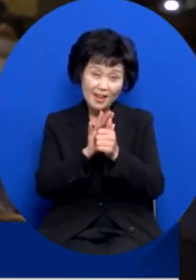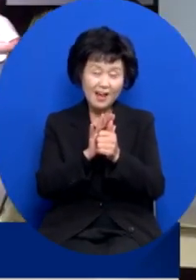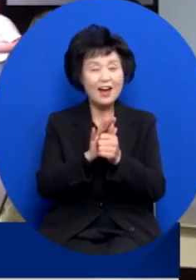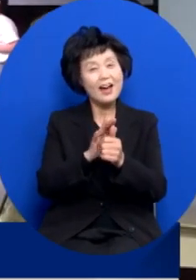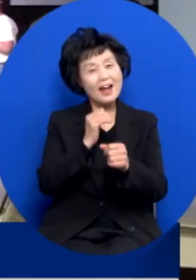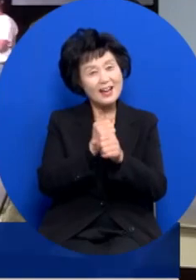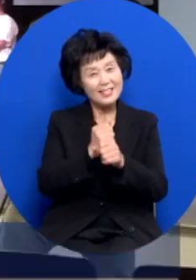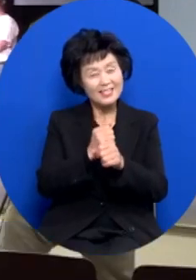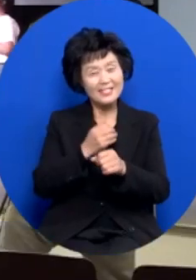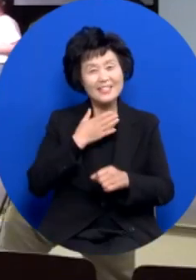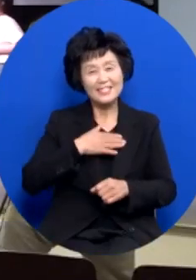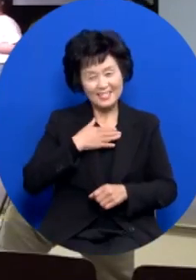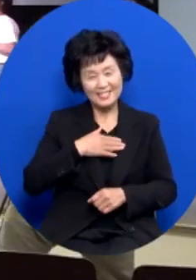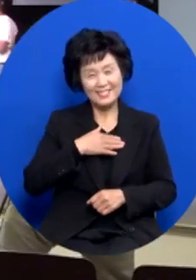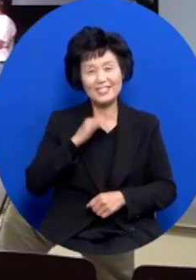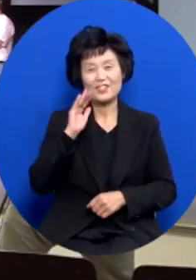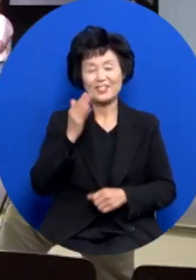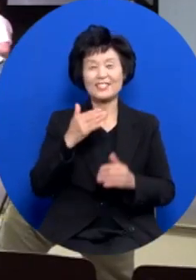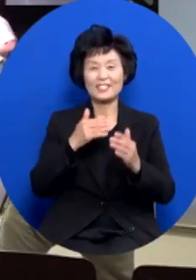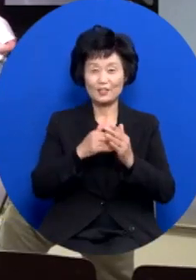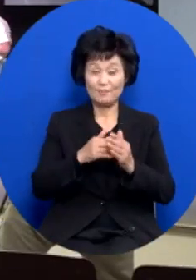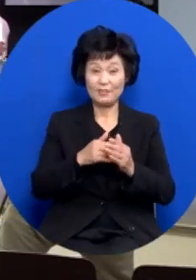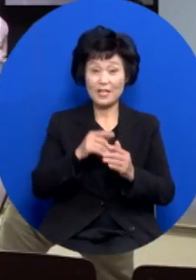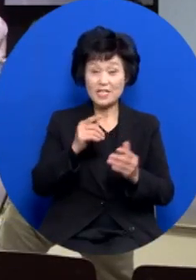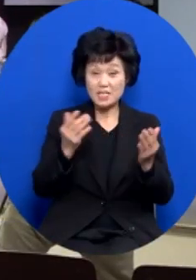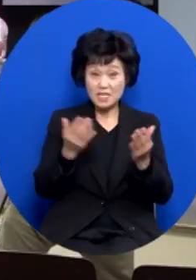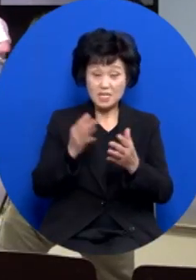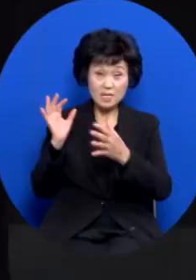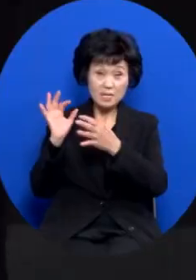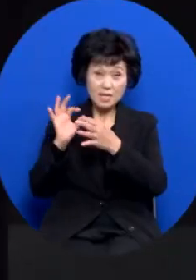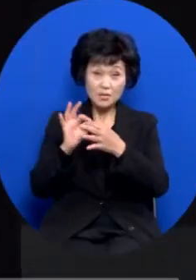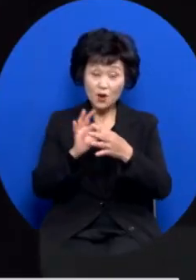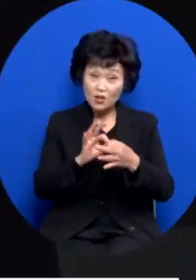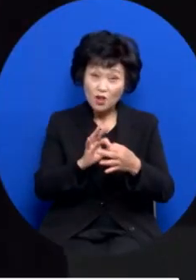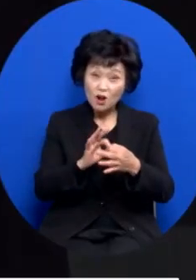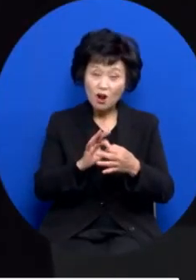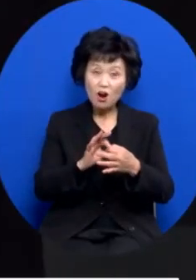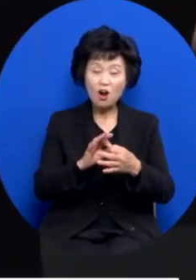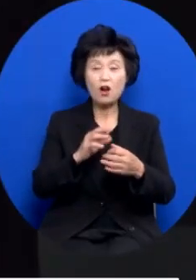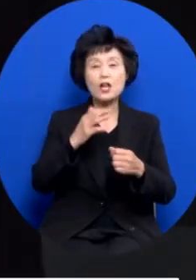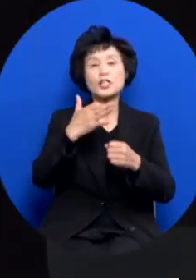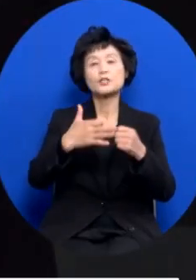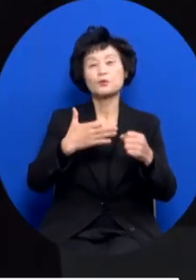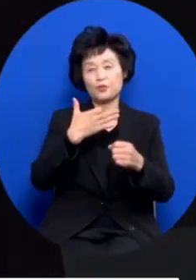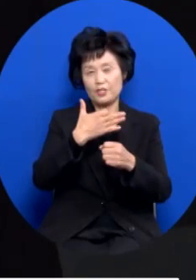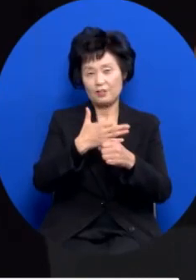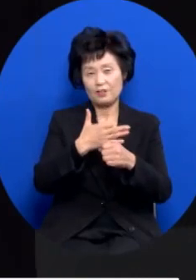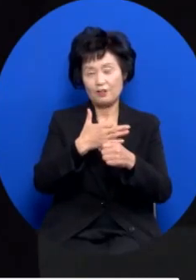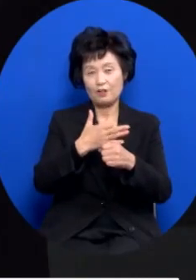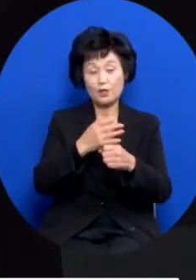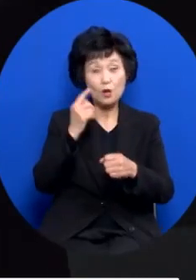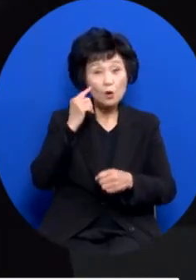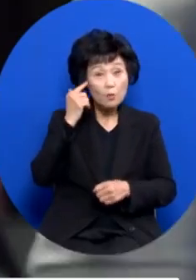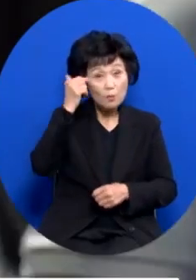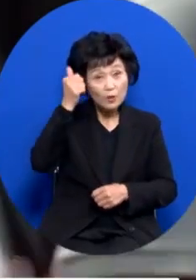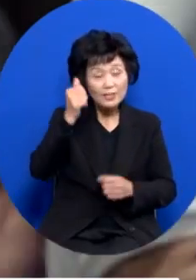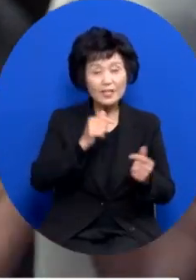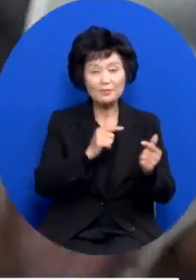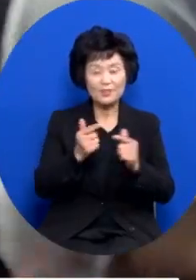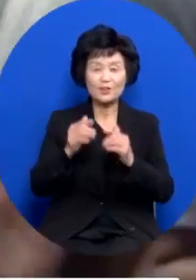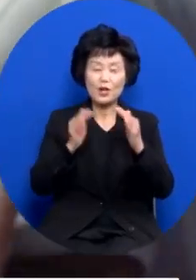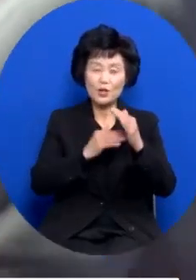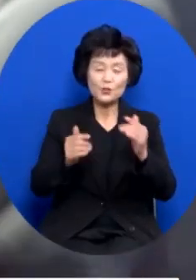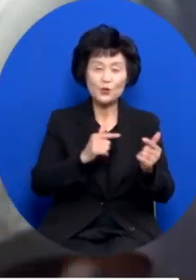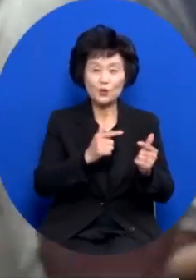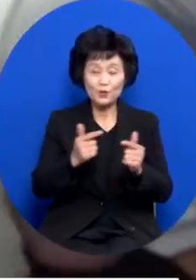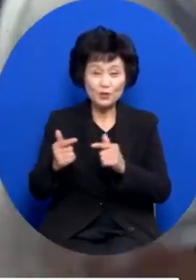되는. 코너스톤 교회가 커넥션 사역을 이어온 것은 벌써 19년째. 목회자와 성도들이